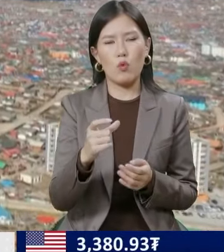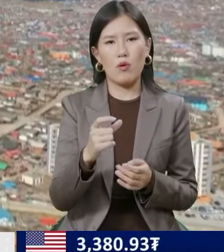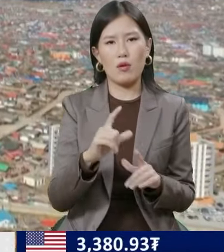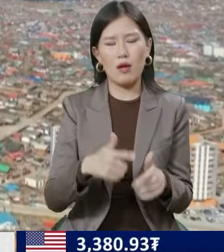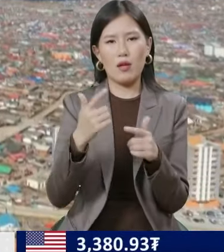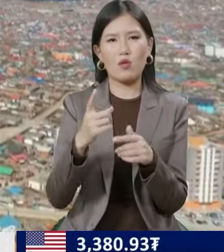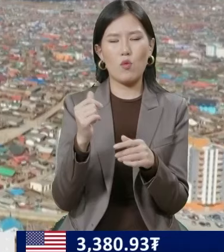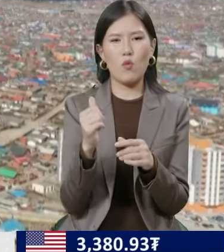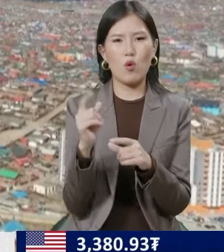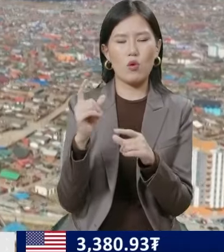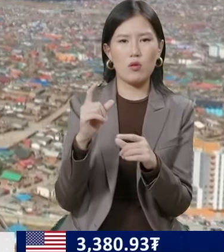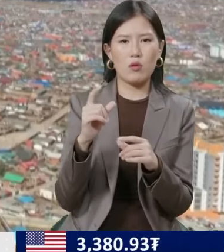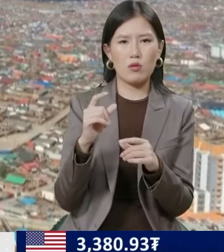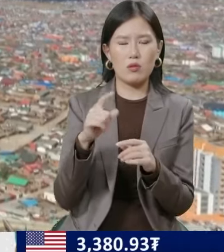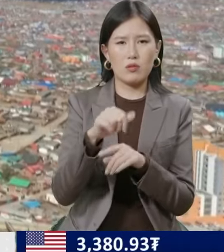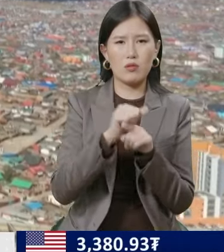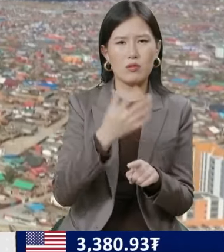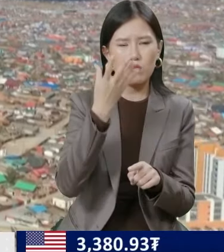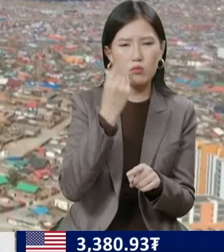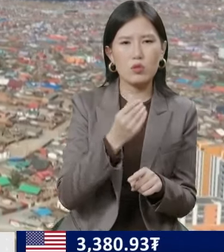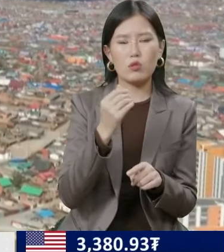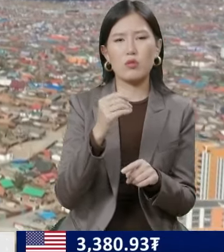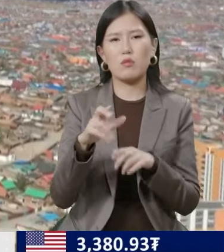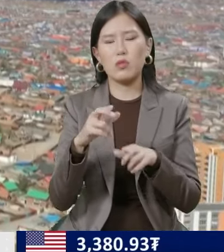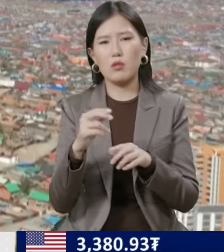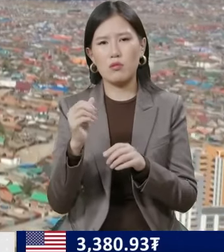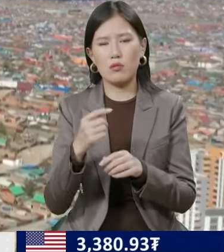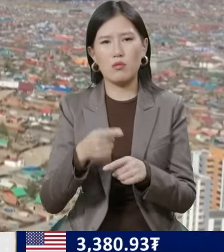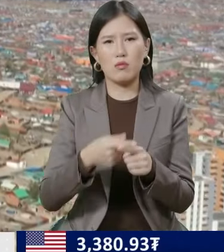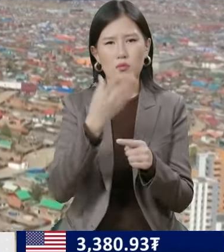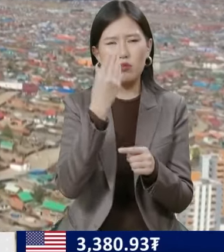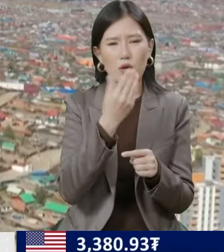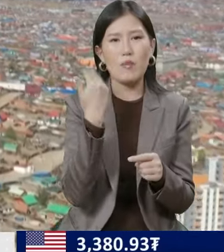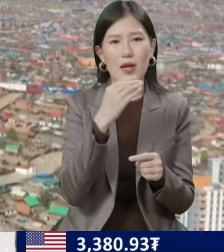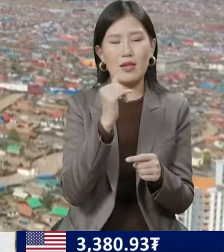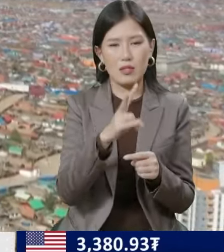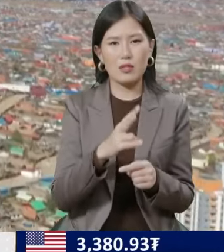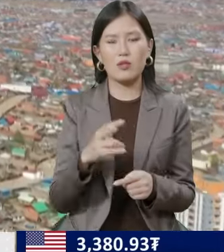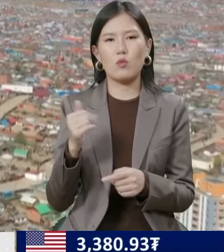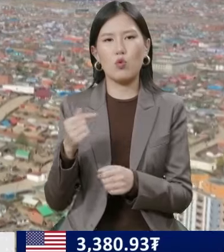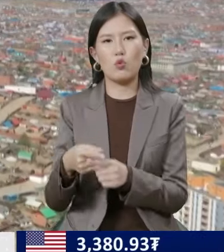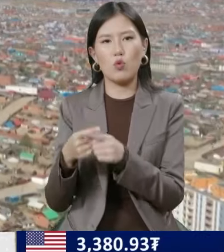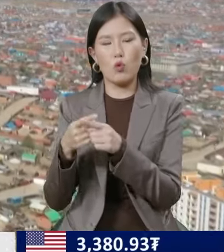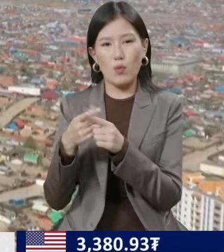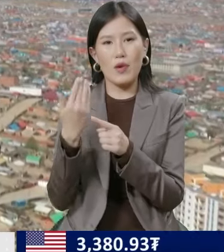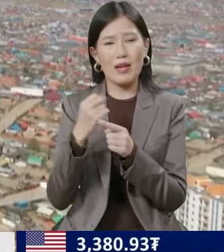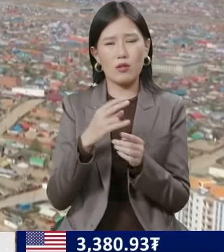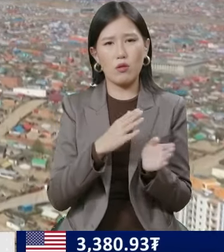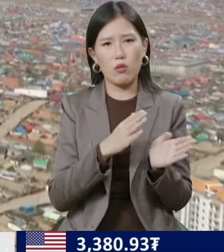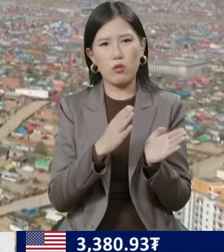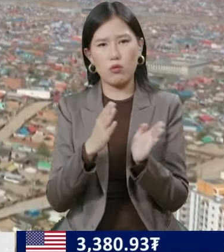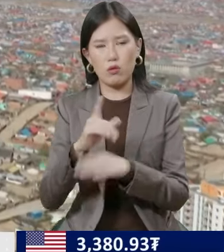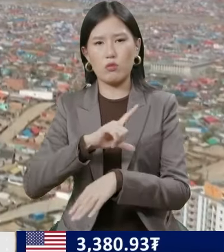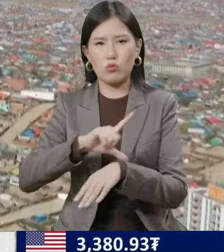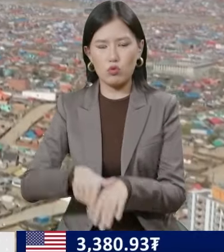байх арга байсан юм а. Өөрөөр хэлбэл инфляцтай уялдуулж зах зээлийн зарчмаар нэмнэ гэсэн үг. Гэвч үнэ нэмхийг улс төрчид олон жил хойшлуулсаар одоо